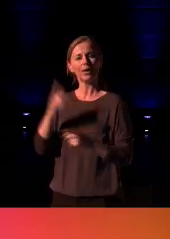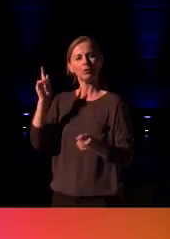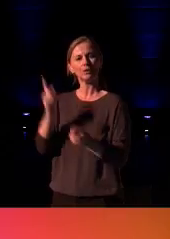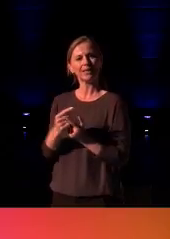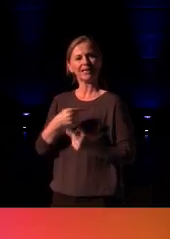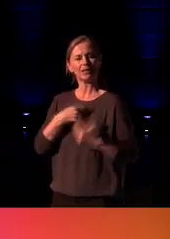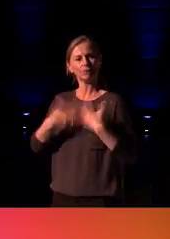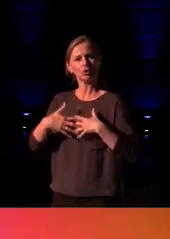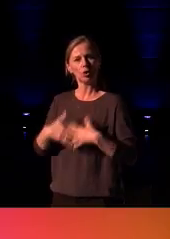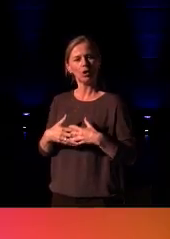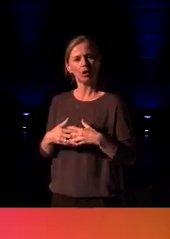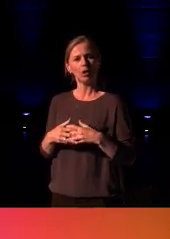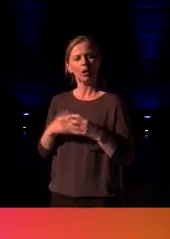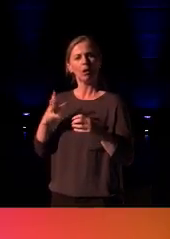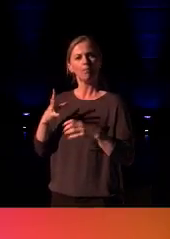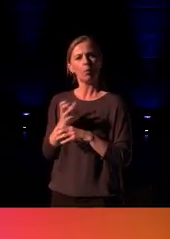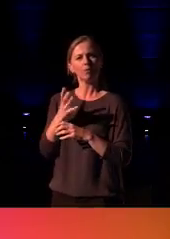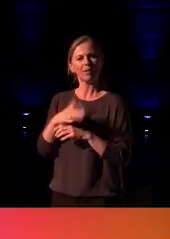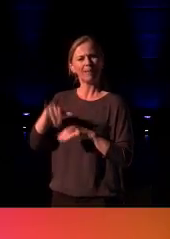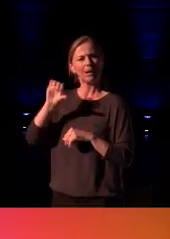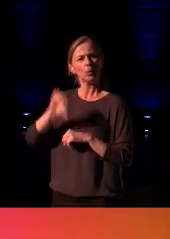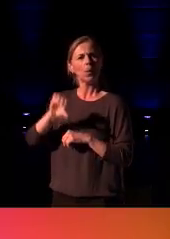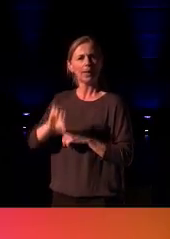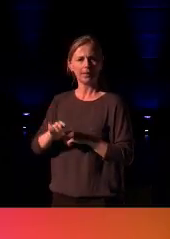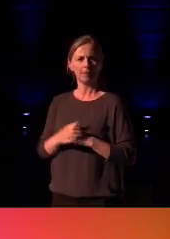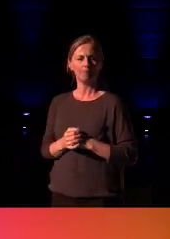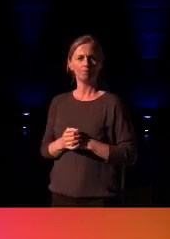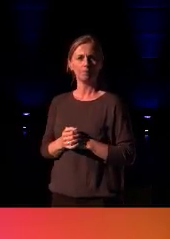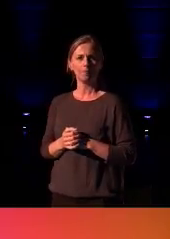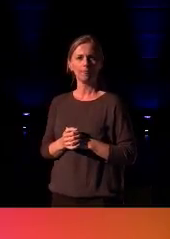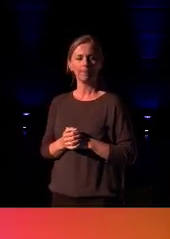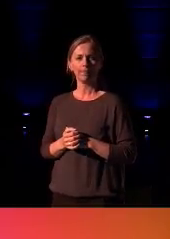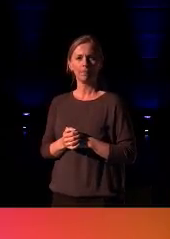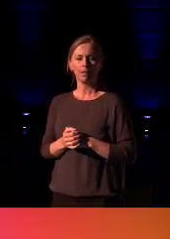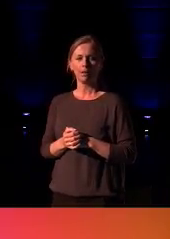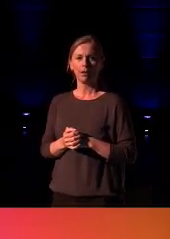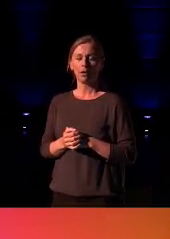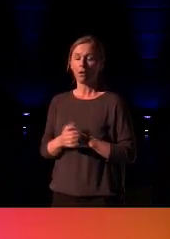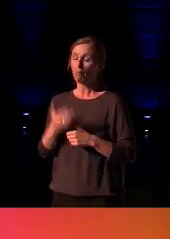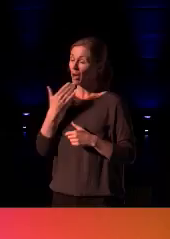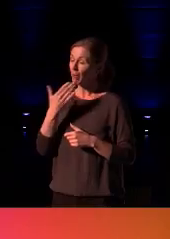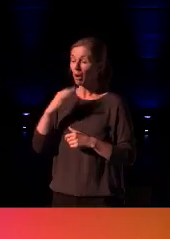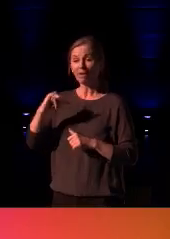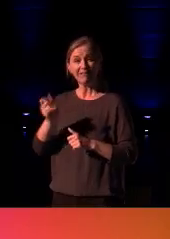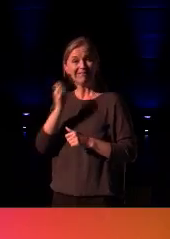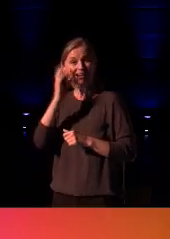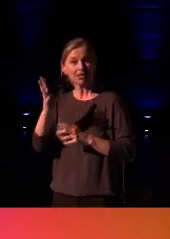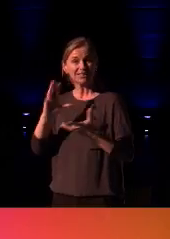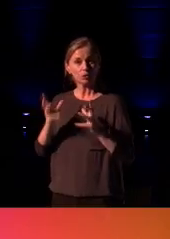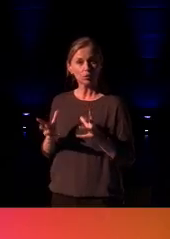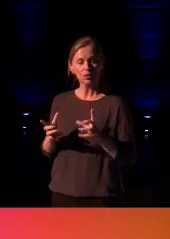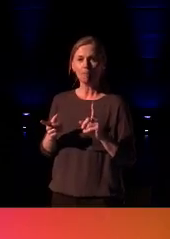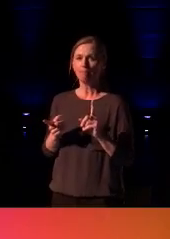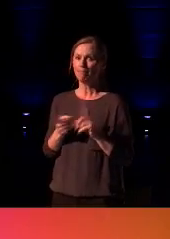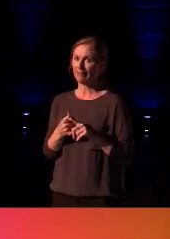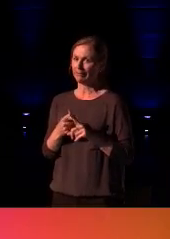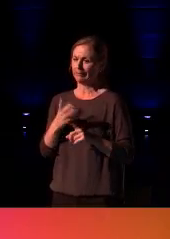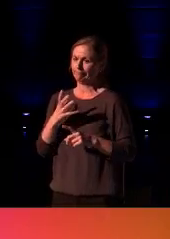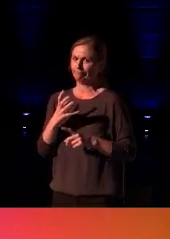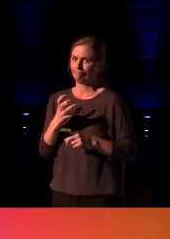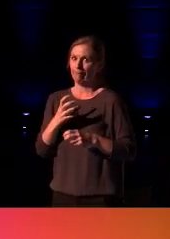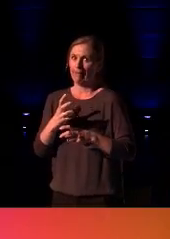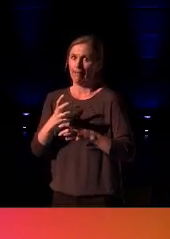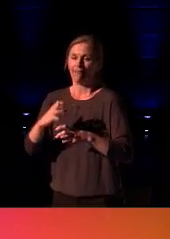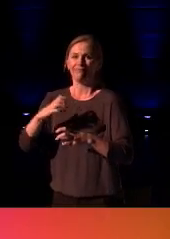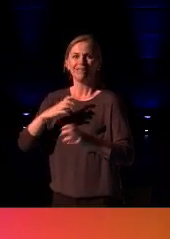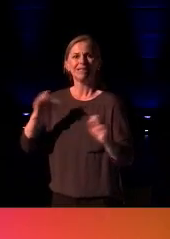ved at hjertet pumper dårligere. Holder kanskje i en hverdagssituasjon, men kan bli for lite